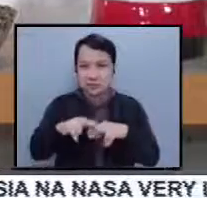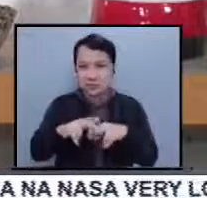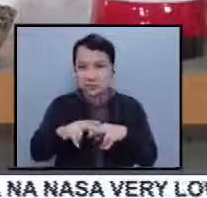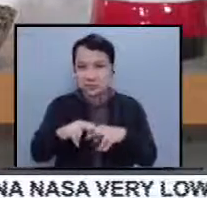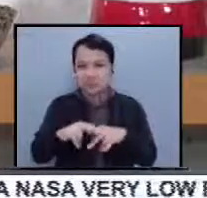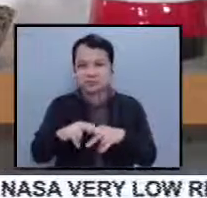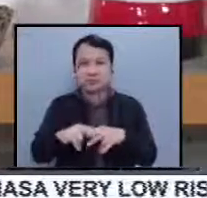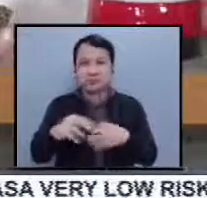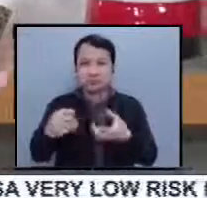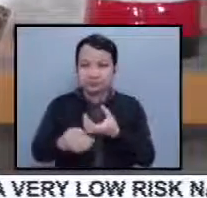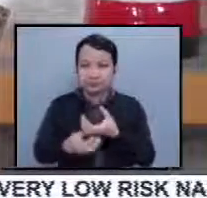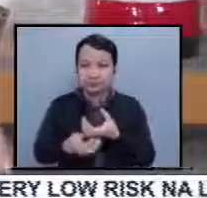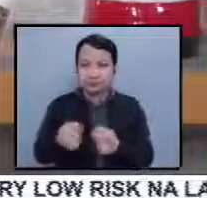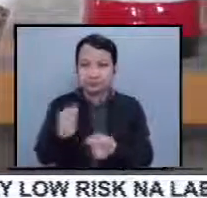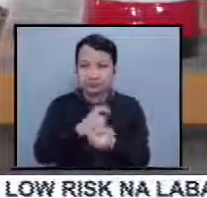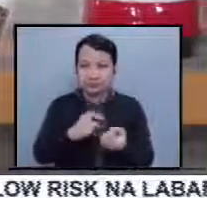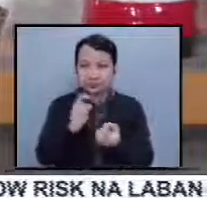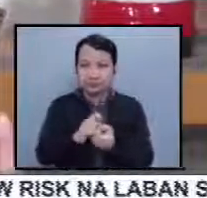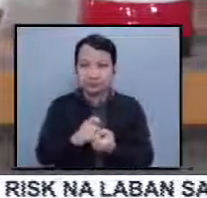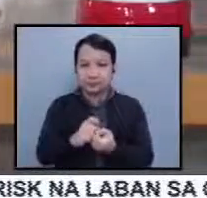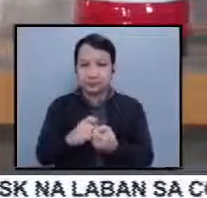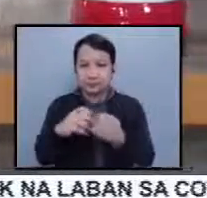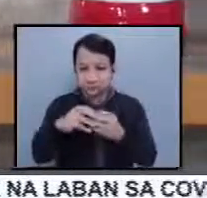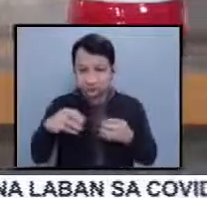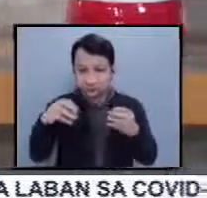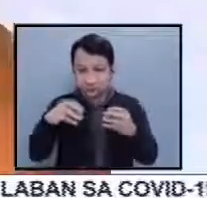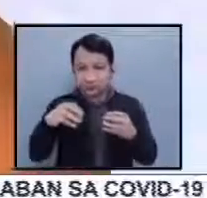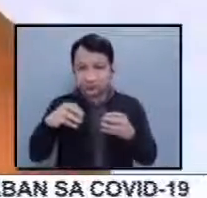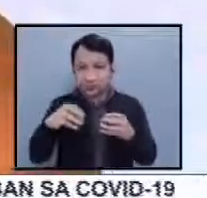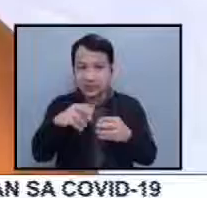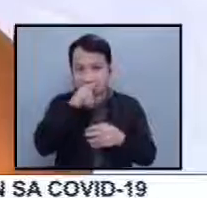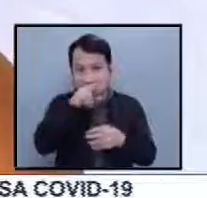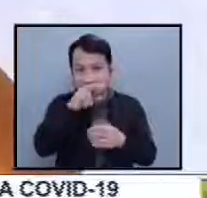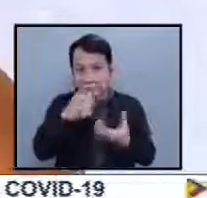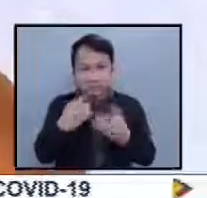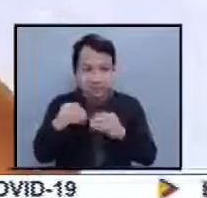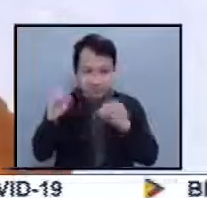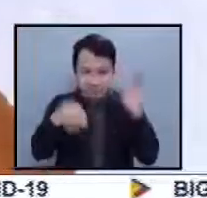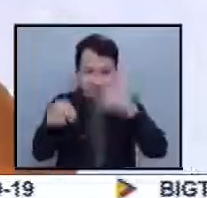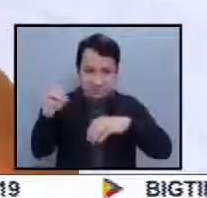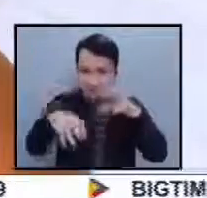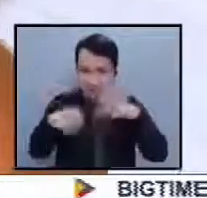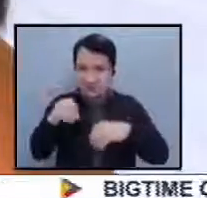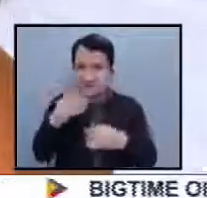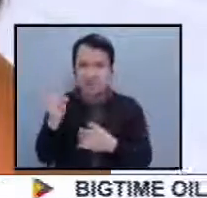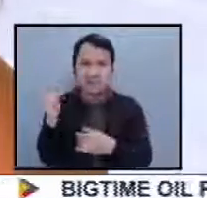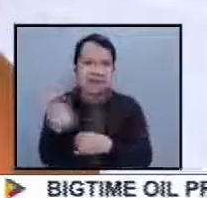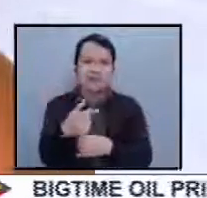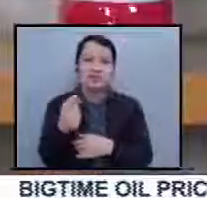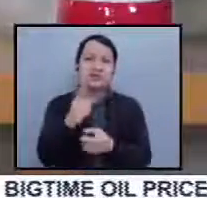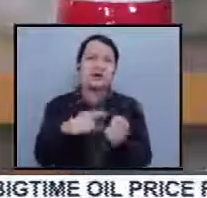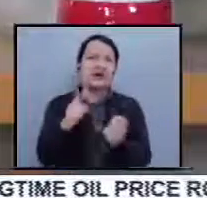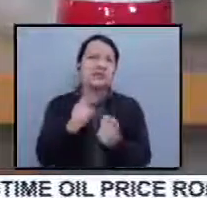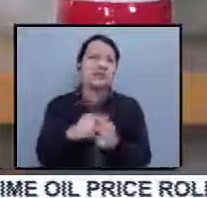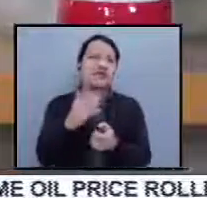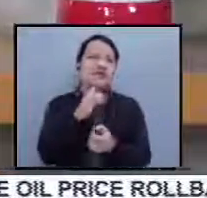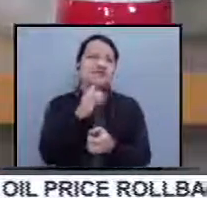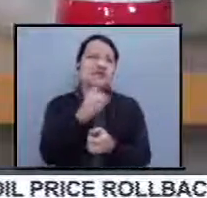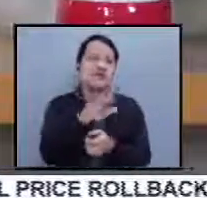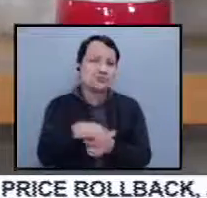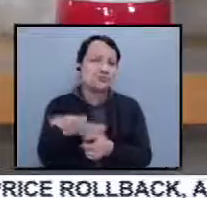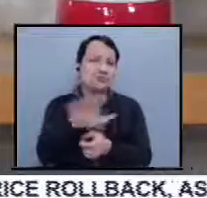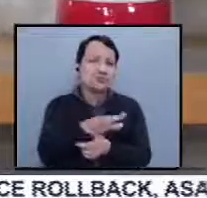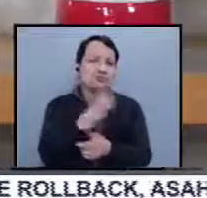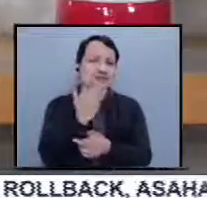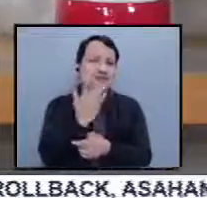yung pagkaluto natin ng ating prawns, yung gata, and all the spices na nilagay natin. Sigurado ako magugustuhan to ng buong pamilya